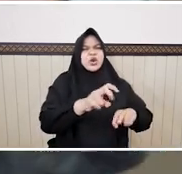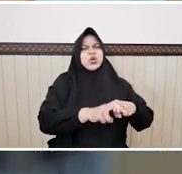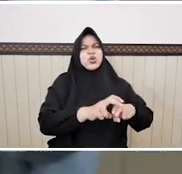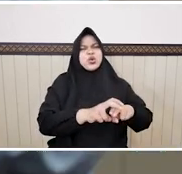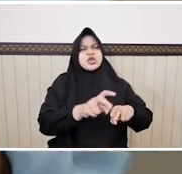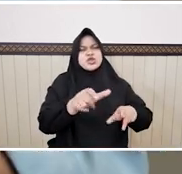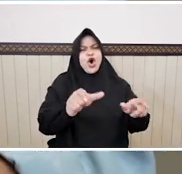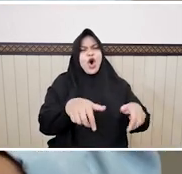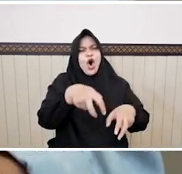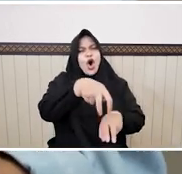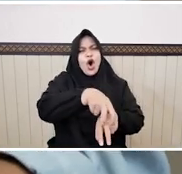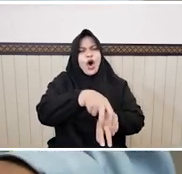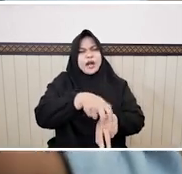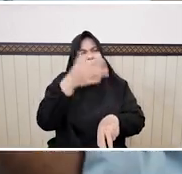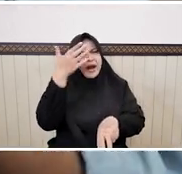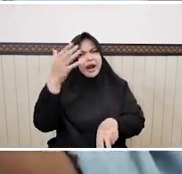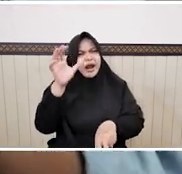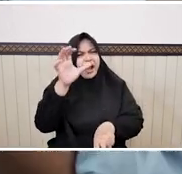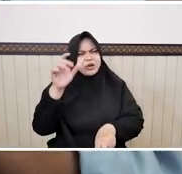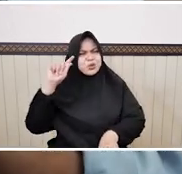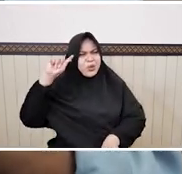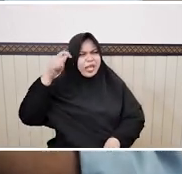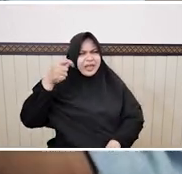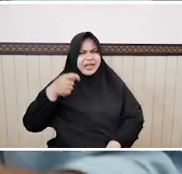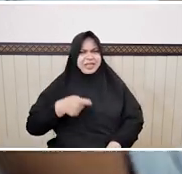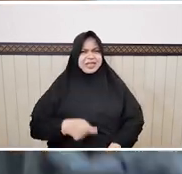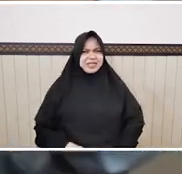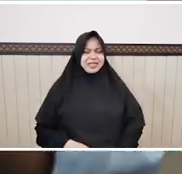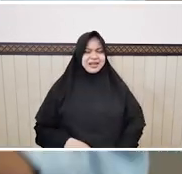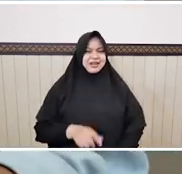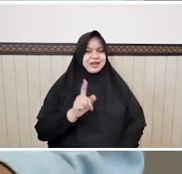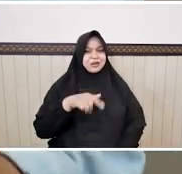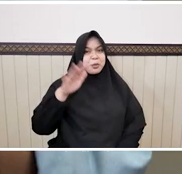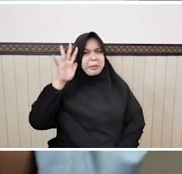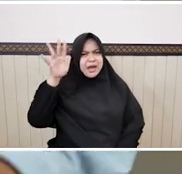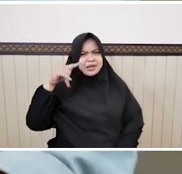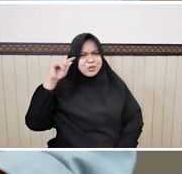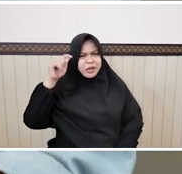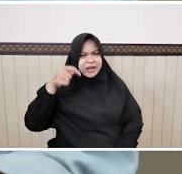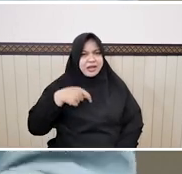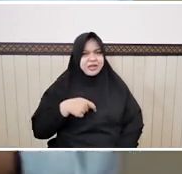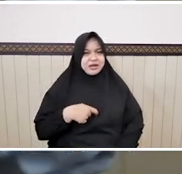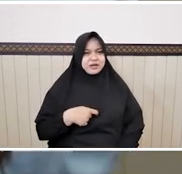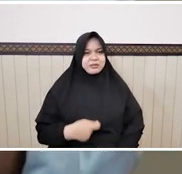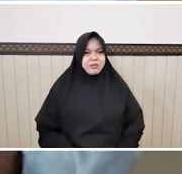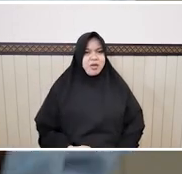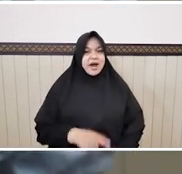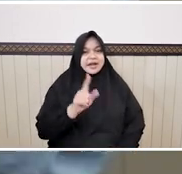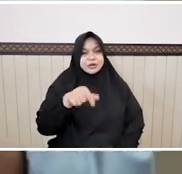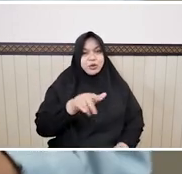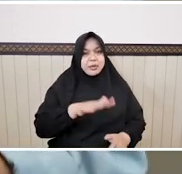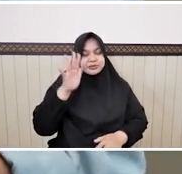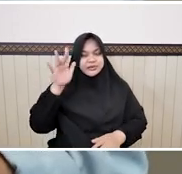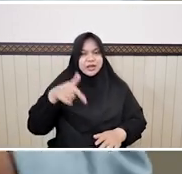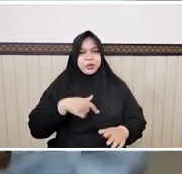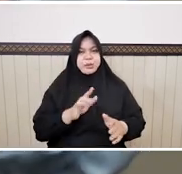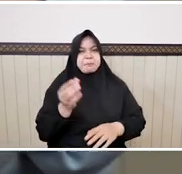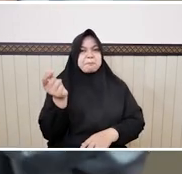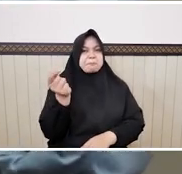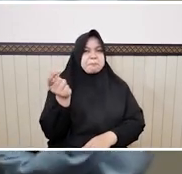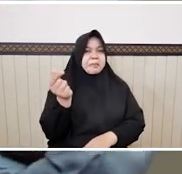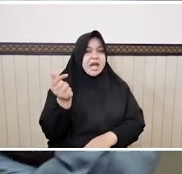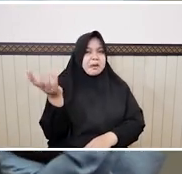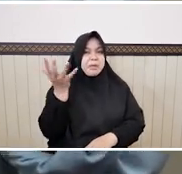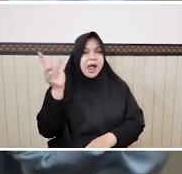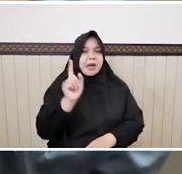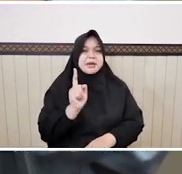biaya tapi tidak terlalu signifikan problem yang sering berbiaya mahal ketika kemudian closed Sudah kloset jongkok dibongkar dibuat kloset duduk ada